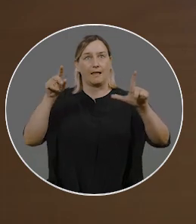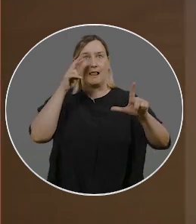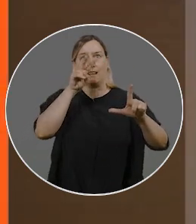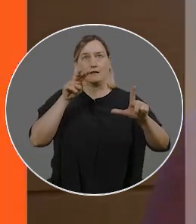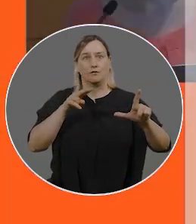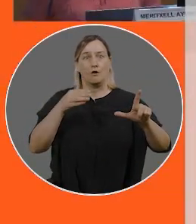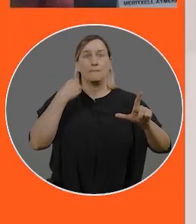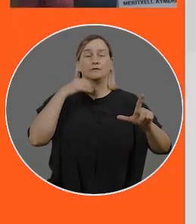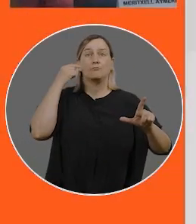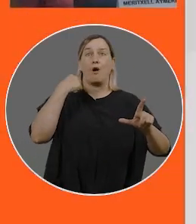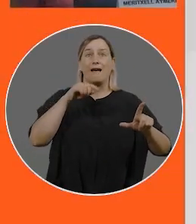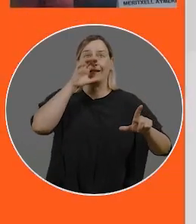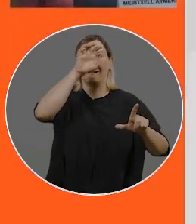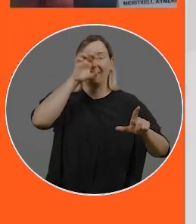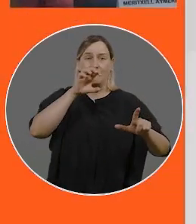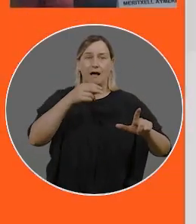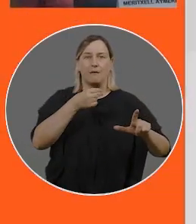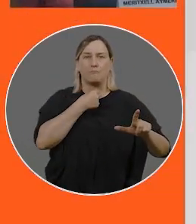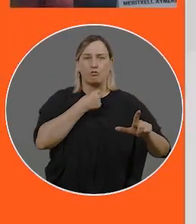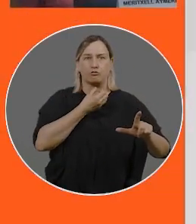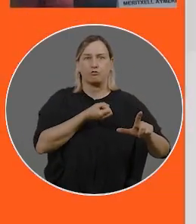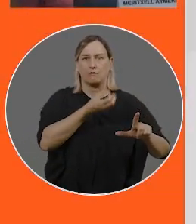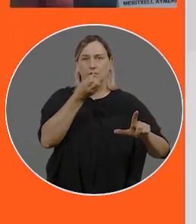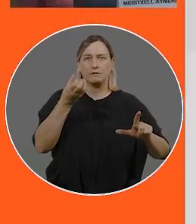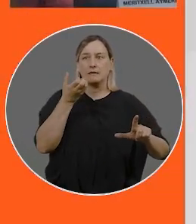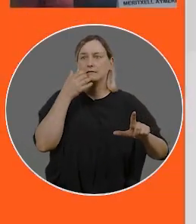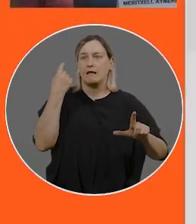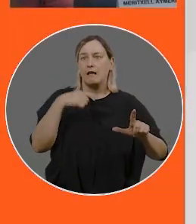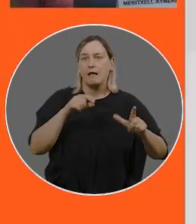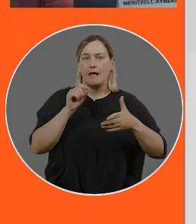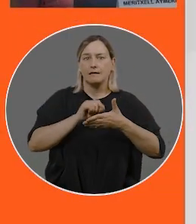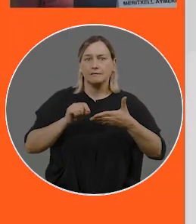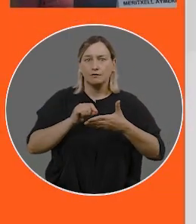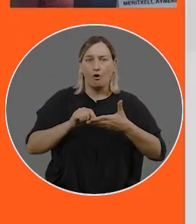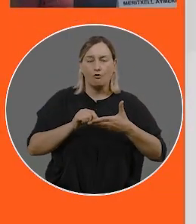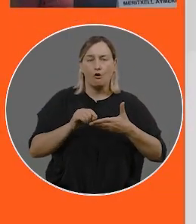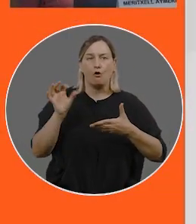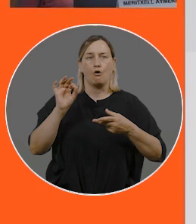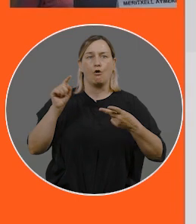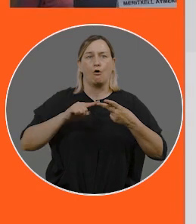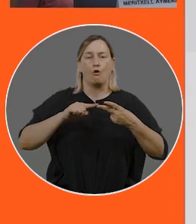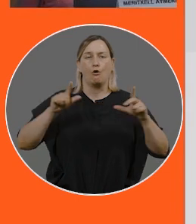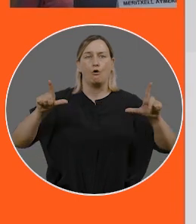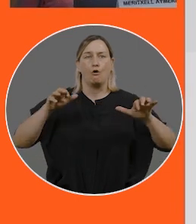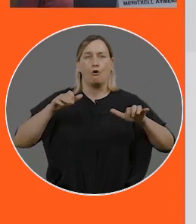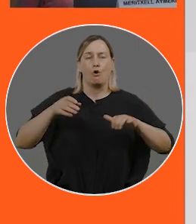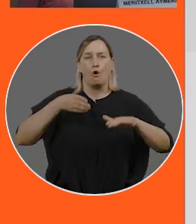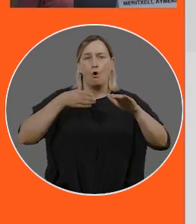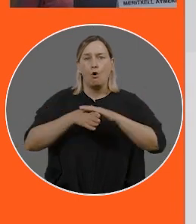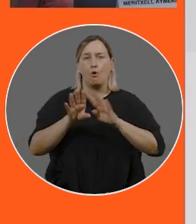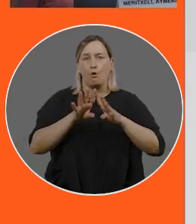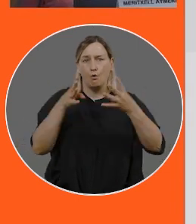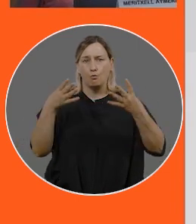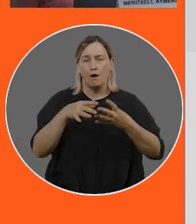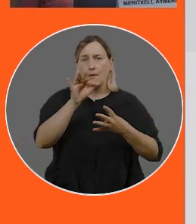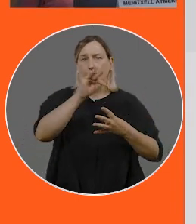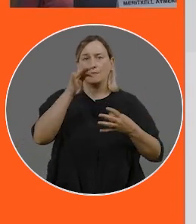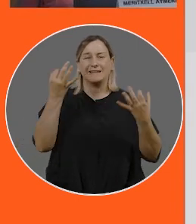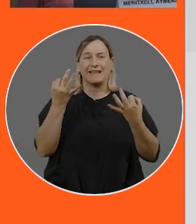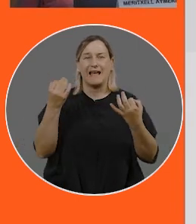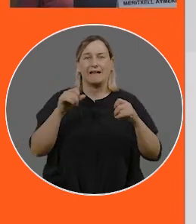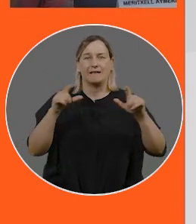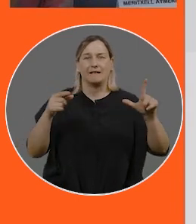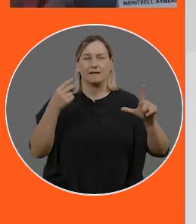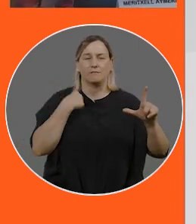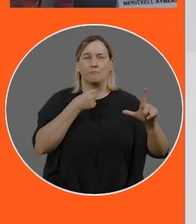en pantalla, des de si estem a l'escriptori o si estem navegant per una pàgina web, el que sigui. O, per